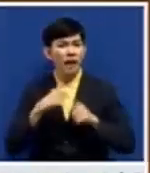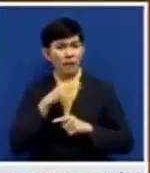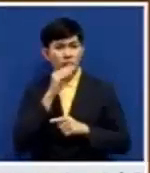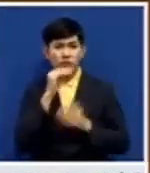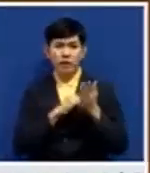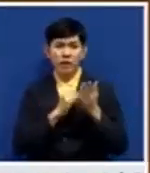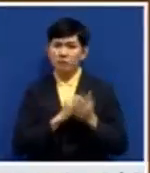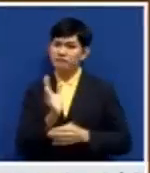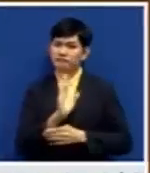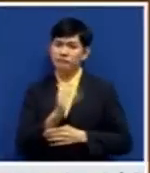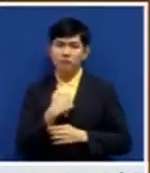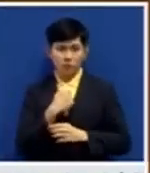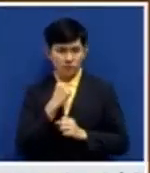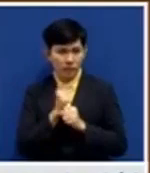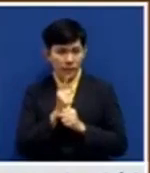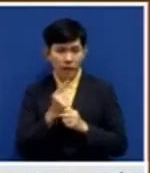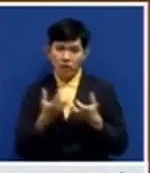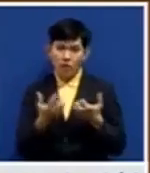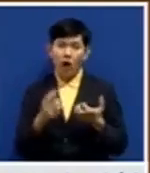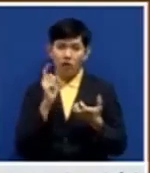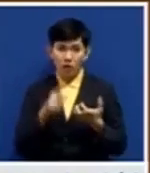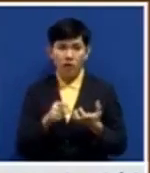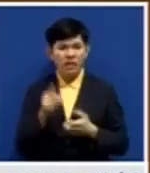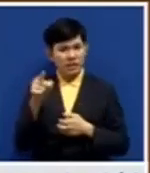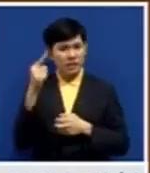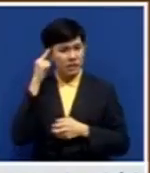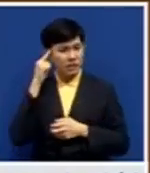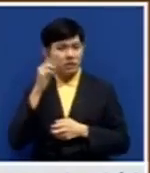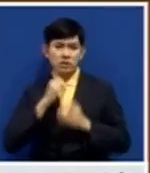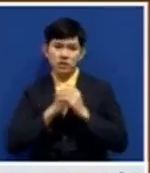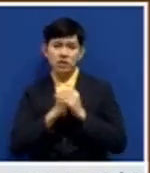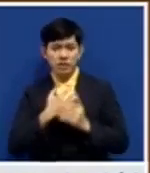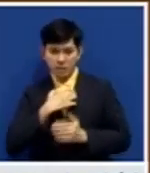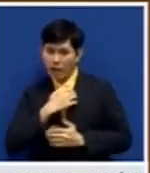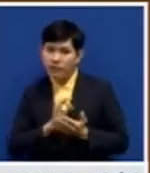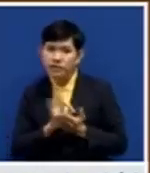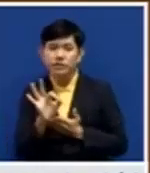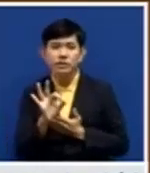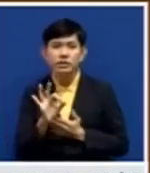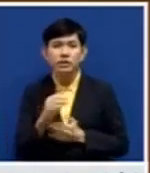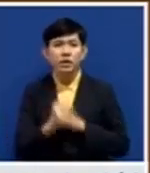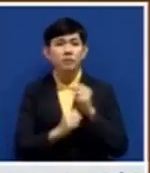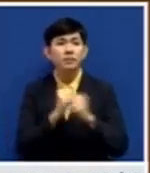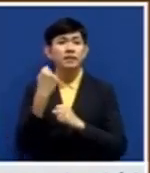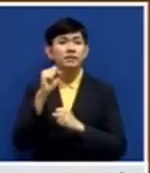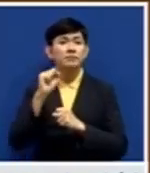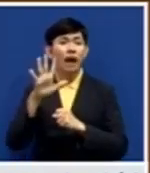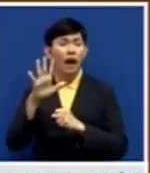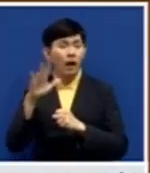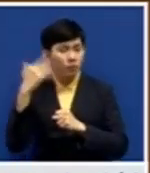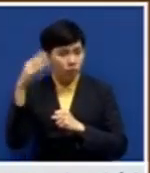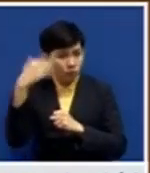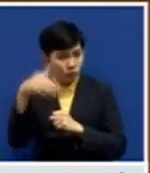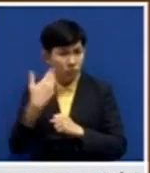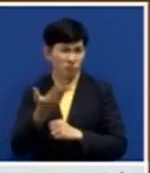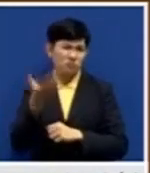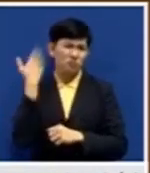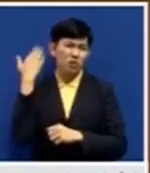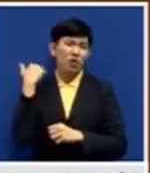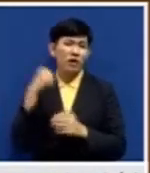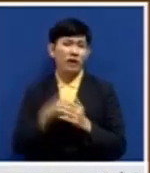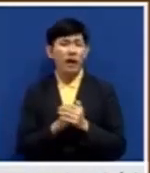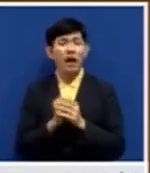ซื้อผมอยากจะทำสินค้าให้จีนเนี่ยต้องซื้อ15ปีผ่านไปตั้งแต่ที่สมัยก่อนเนี่ยเป็น